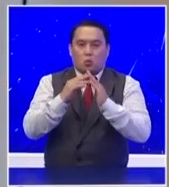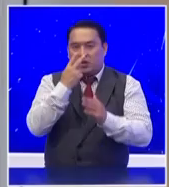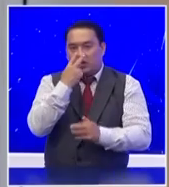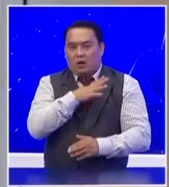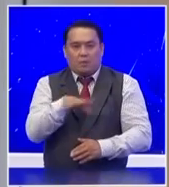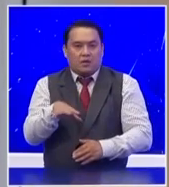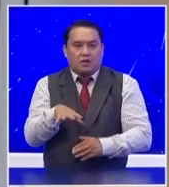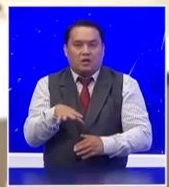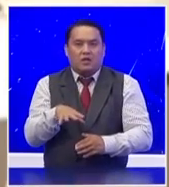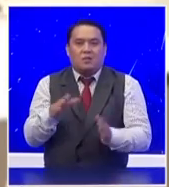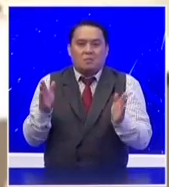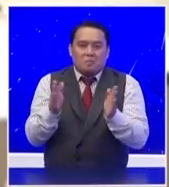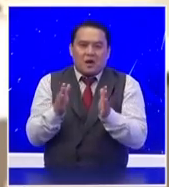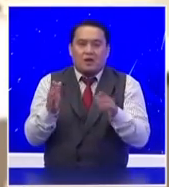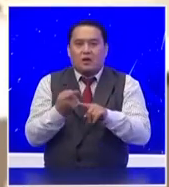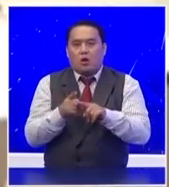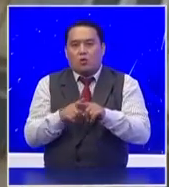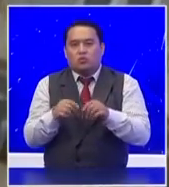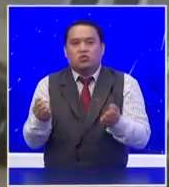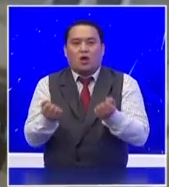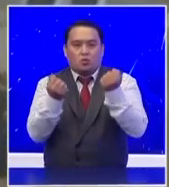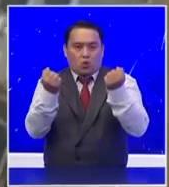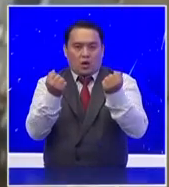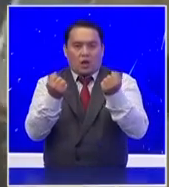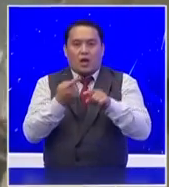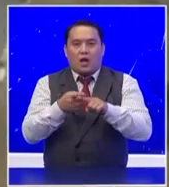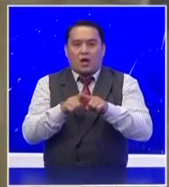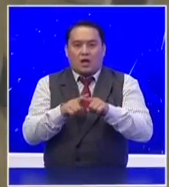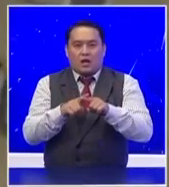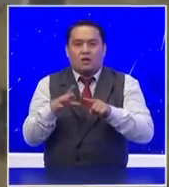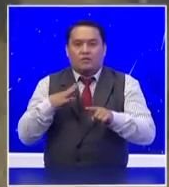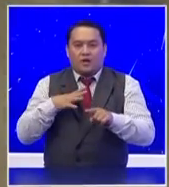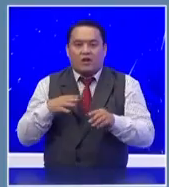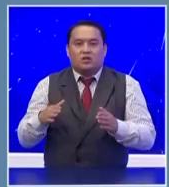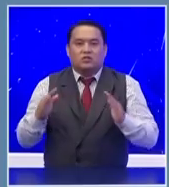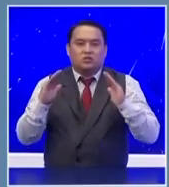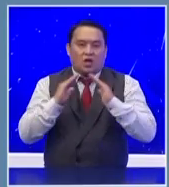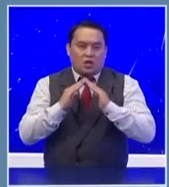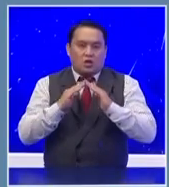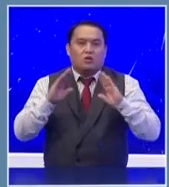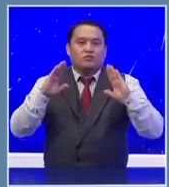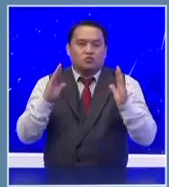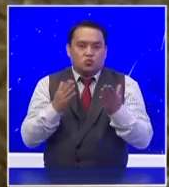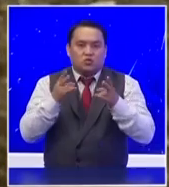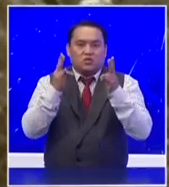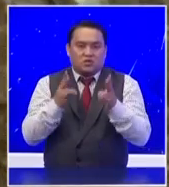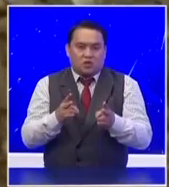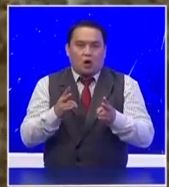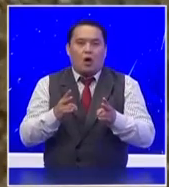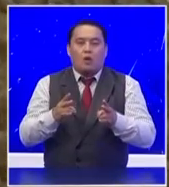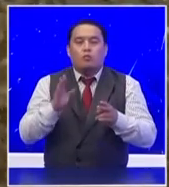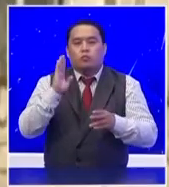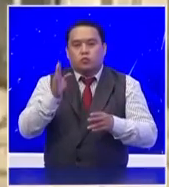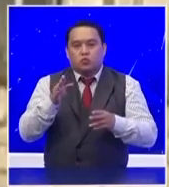увидели. Есть микротрещины по отделке, по штукатурке. Но это не трещины в конструкции здания. В случае, если такие трещины будут